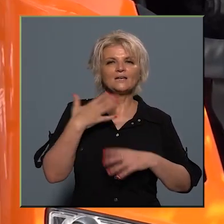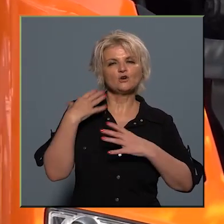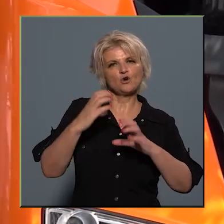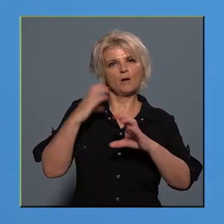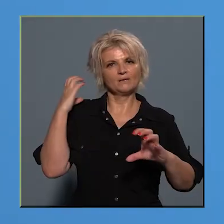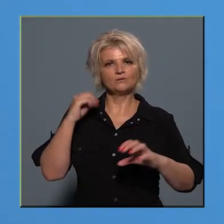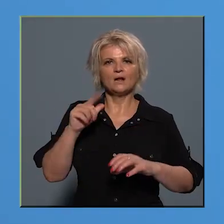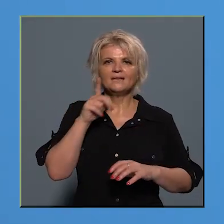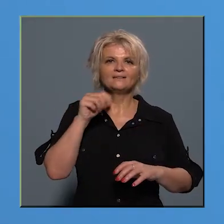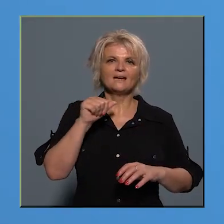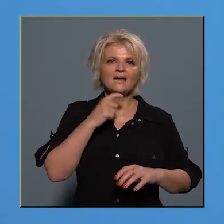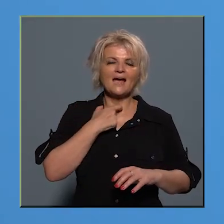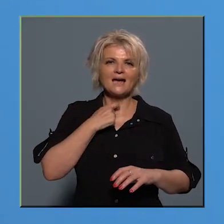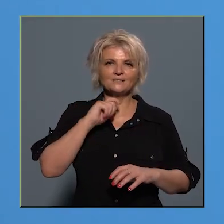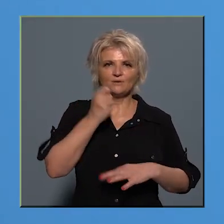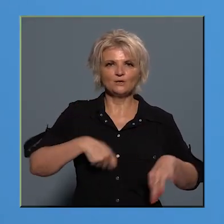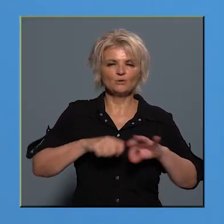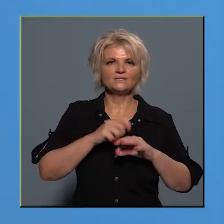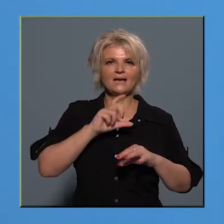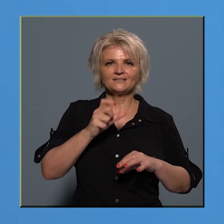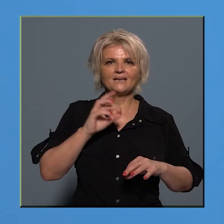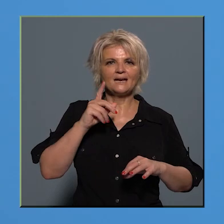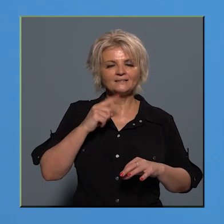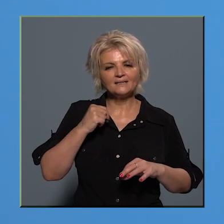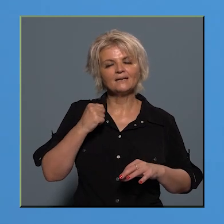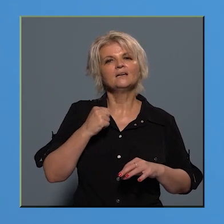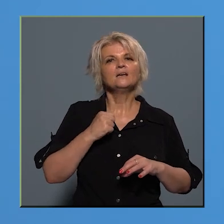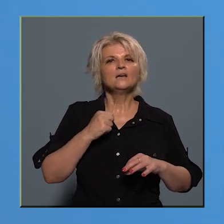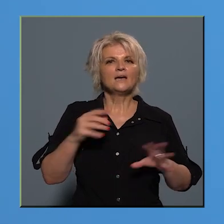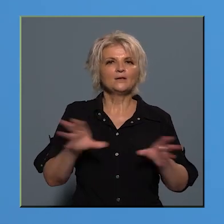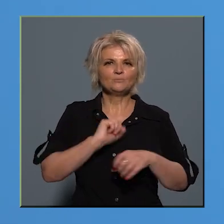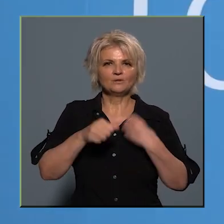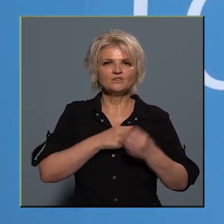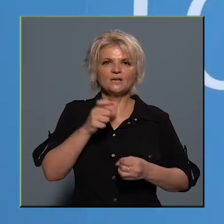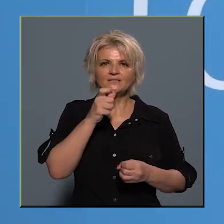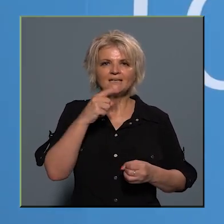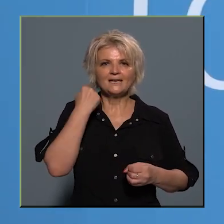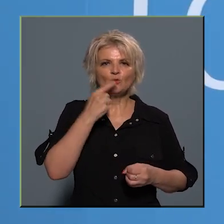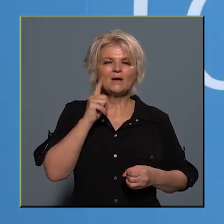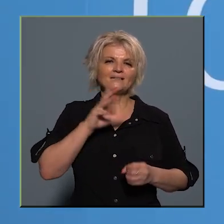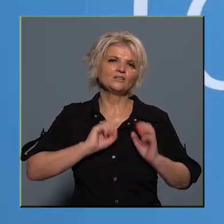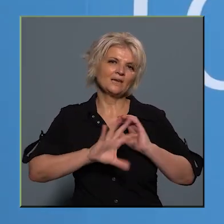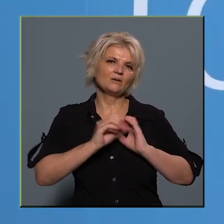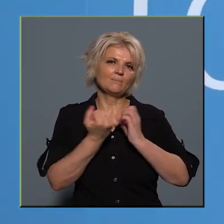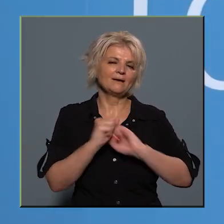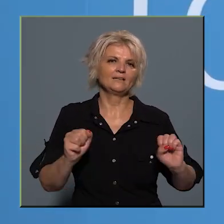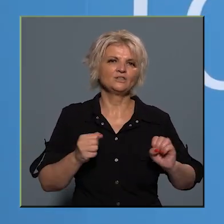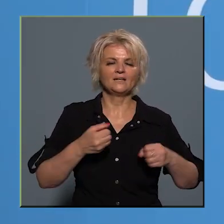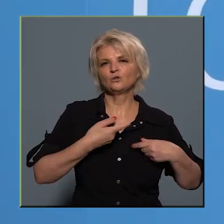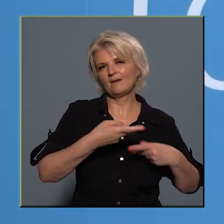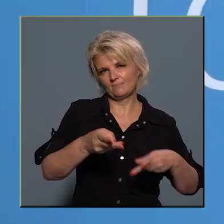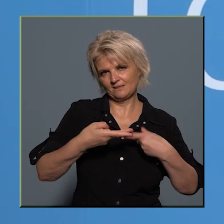Gáz Magyarország ZRT közreműködésével CO2 kibocsátásmentesen továbbítja az ügyfeleknek a küldemények.